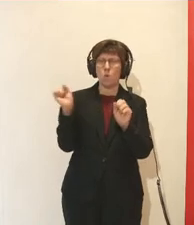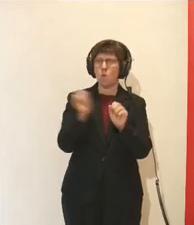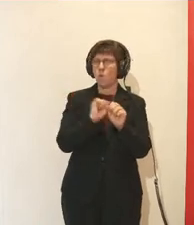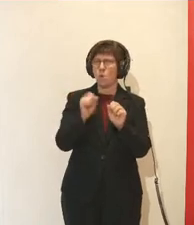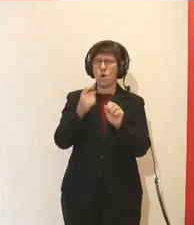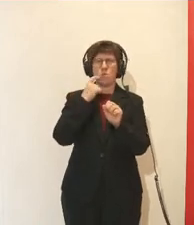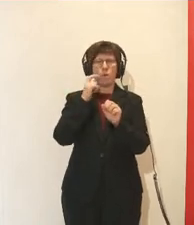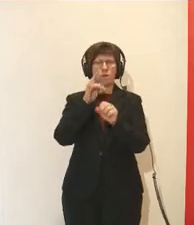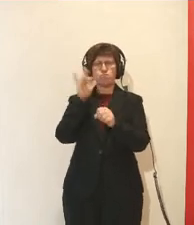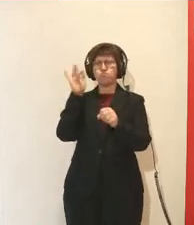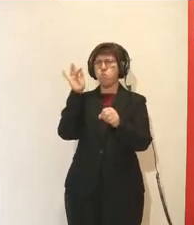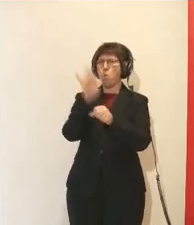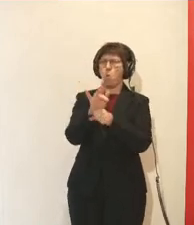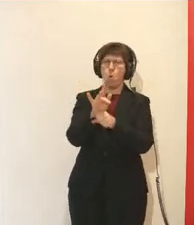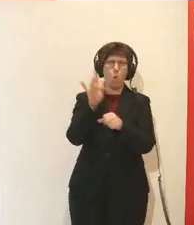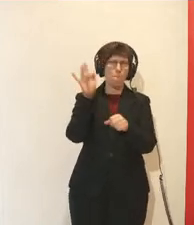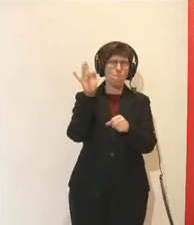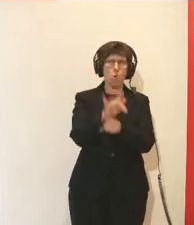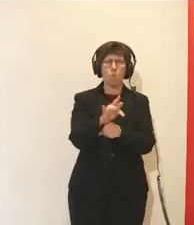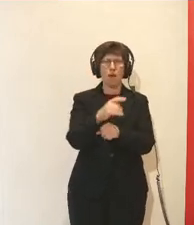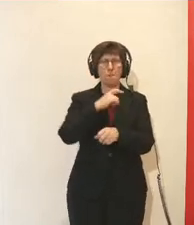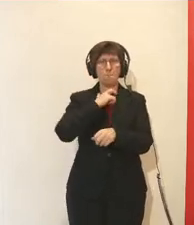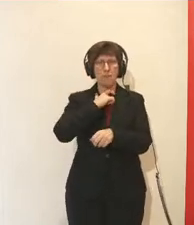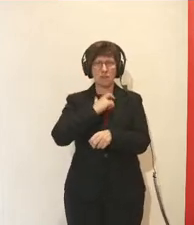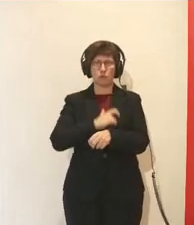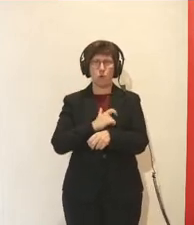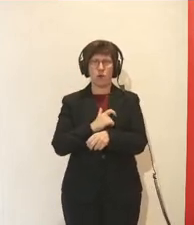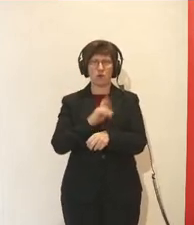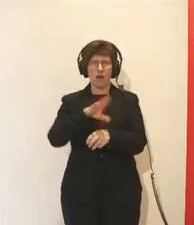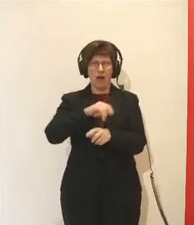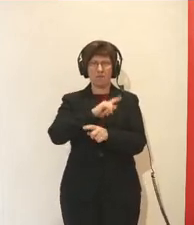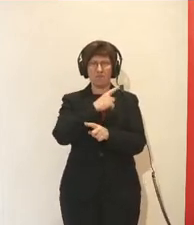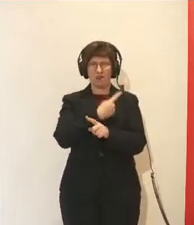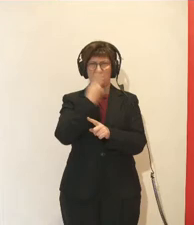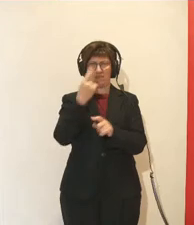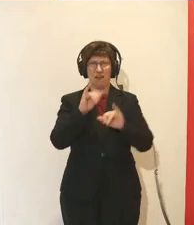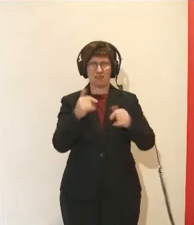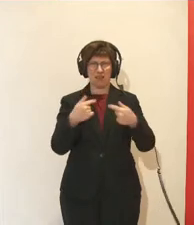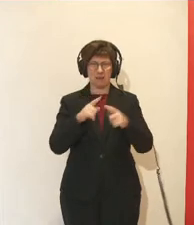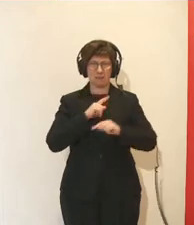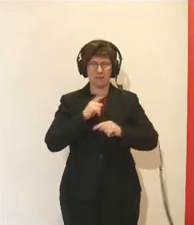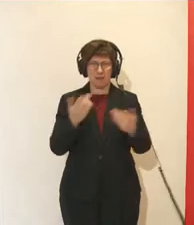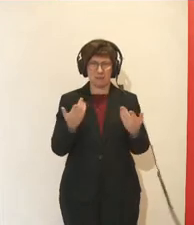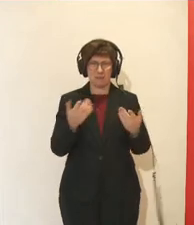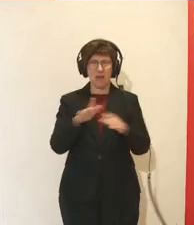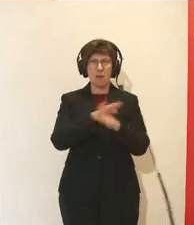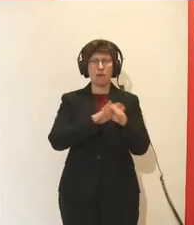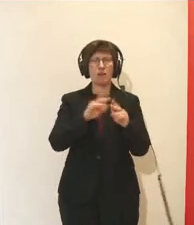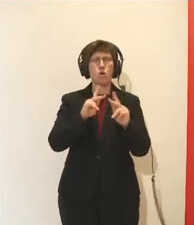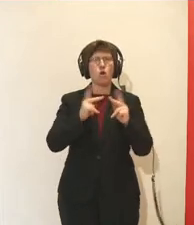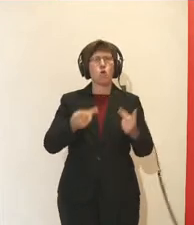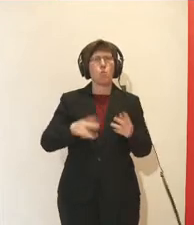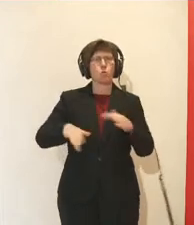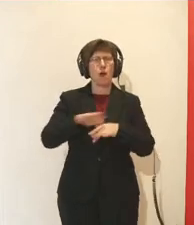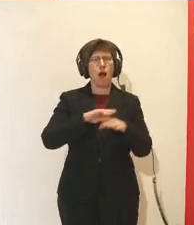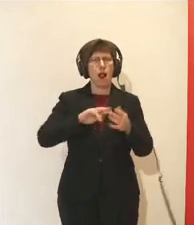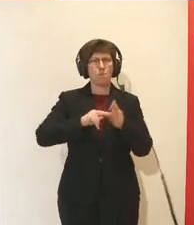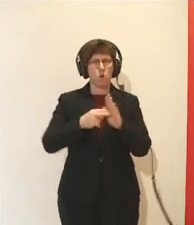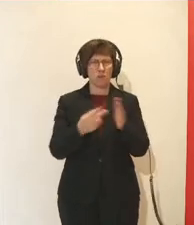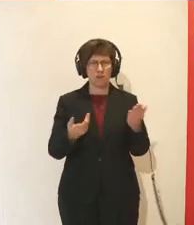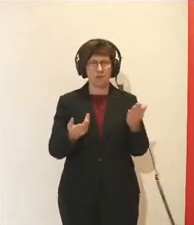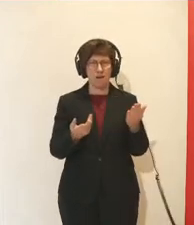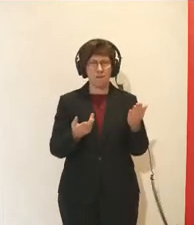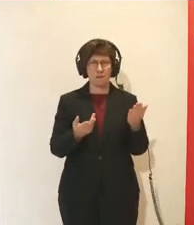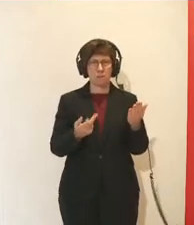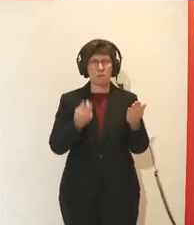mittlerweile auch persönlich attackiert werden und ich habe das anfang des jahres erlebt im bereich der kommunalpolitiker und kommunalpolitiker